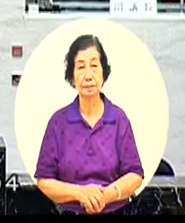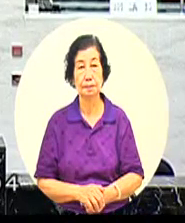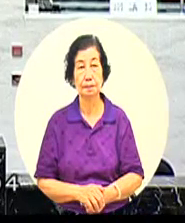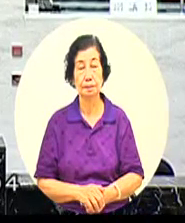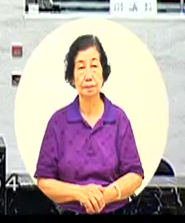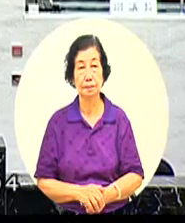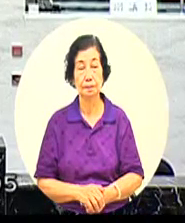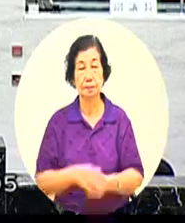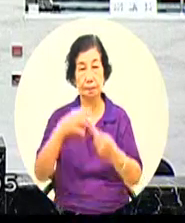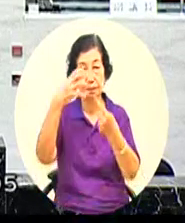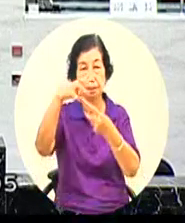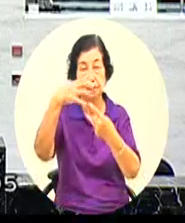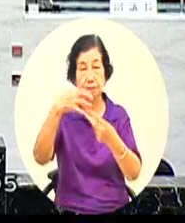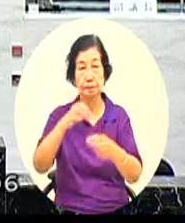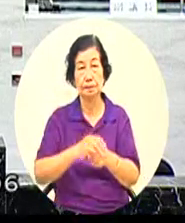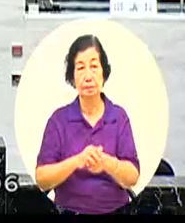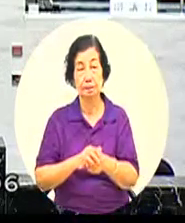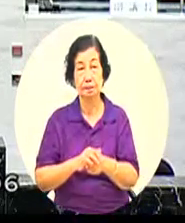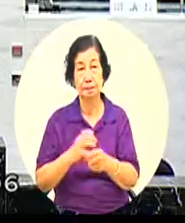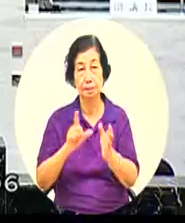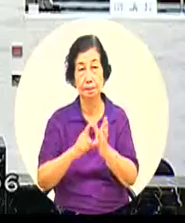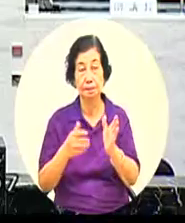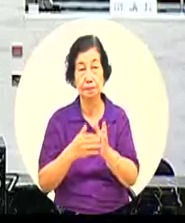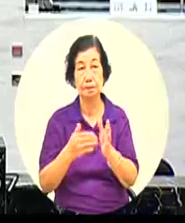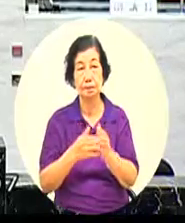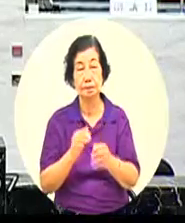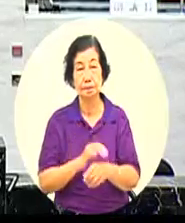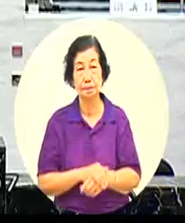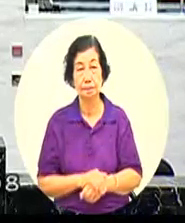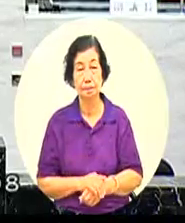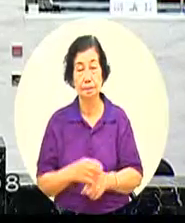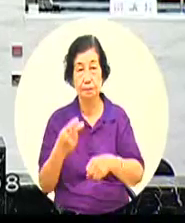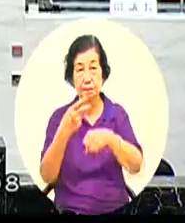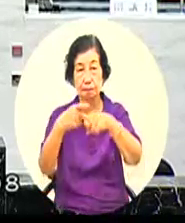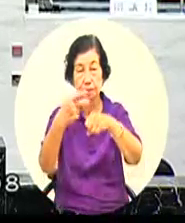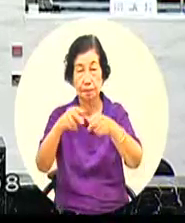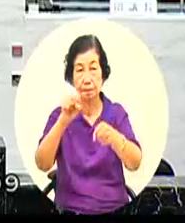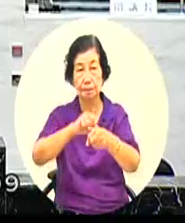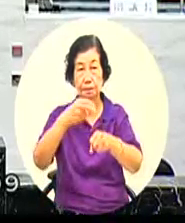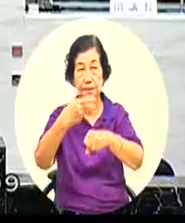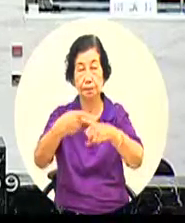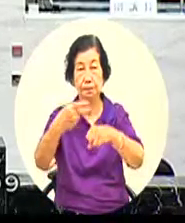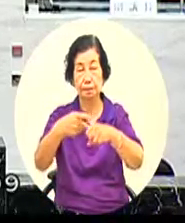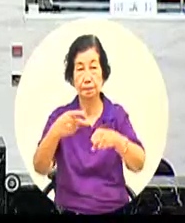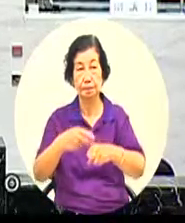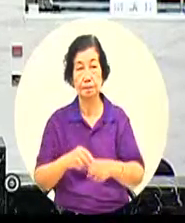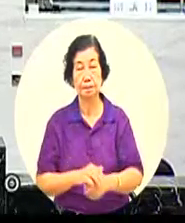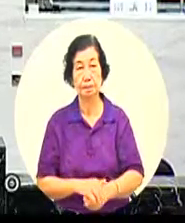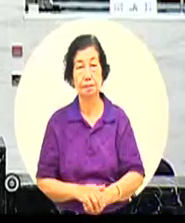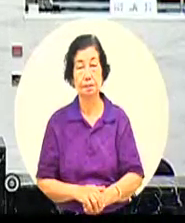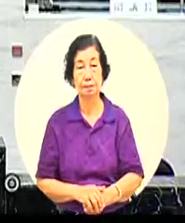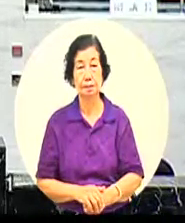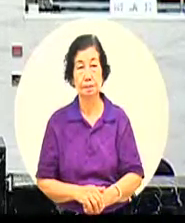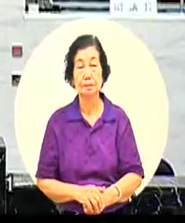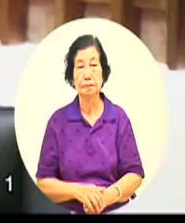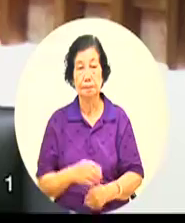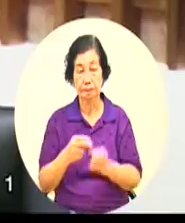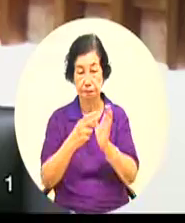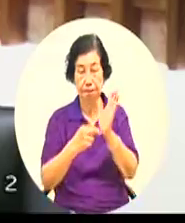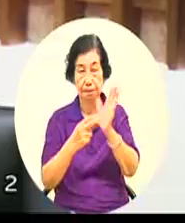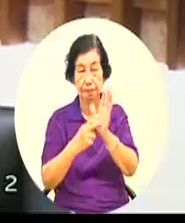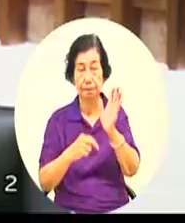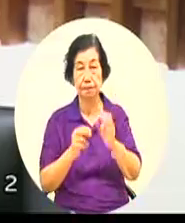钟议员，你现在时间到了，要再两分钟吗？好，再两分钟。 好好好好，我就简略了哈。那